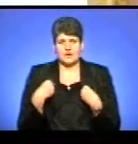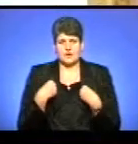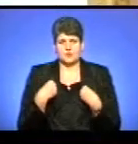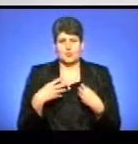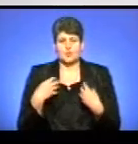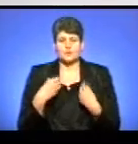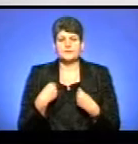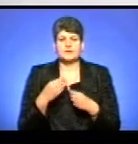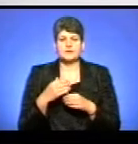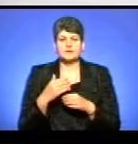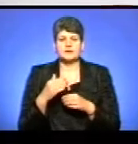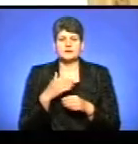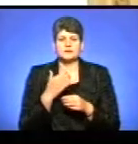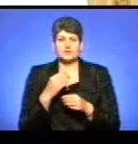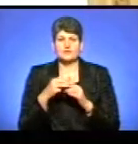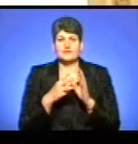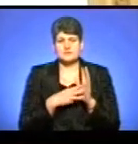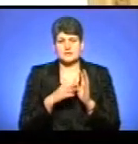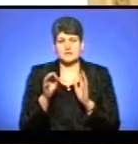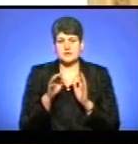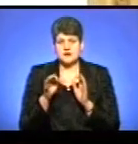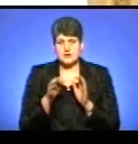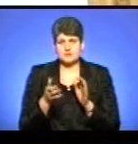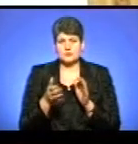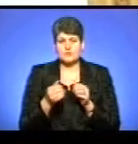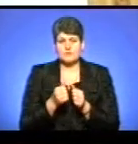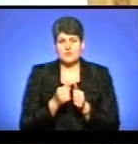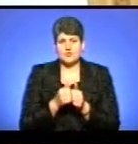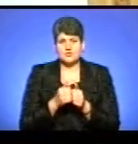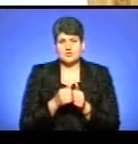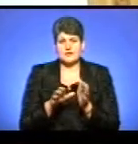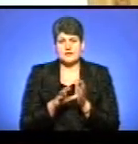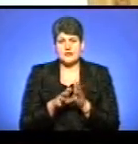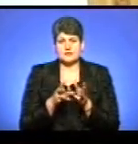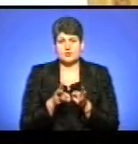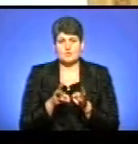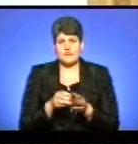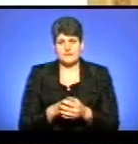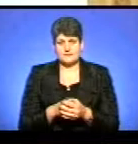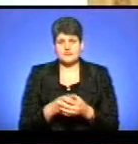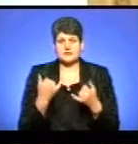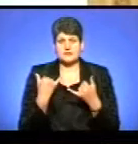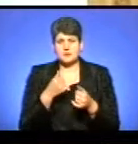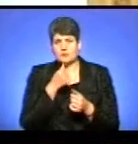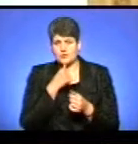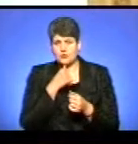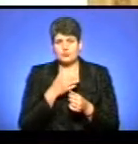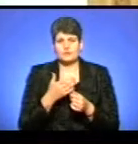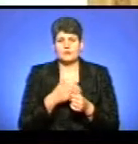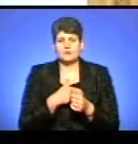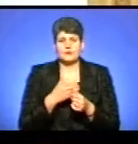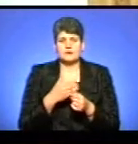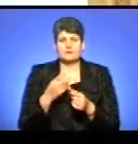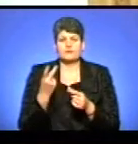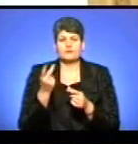На термометрі температура 18 градусів, поруч електрообігрівач. Зараз ми спробуємо виміряти температуру